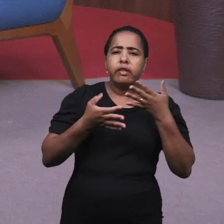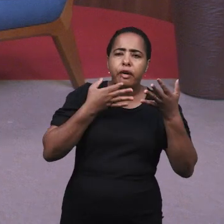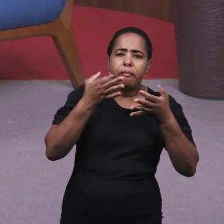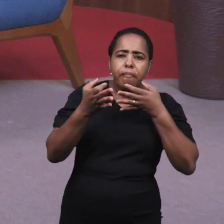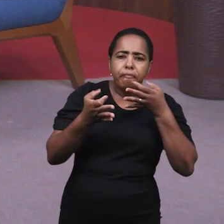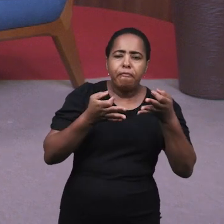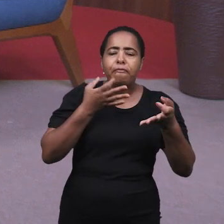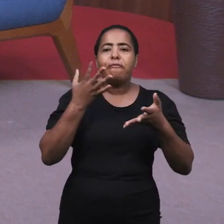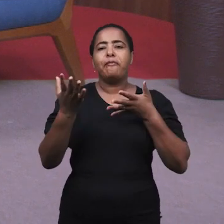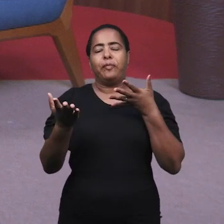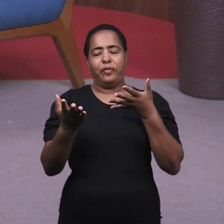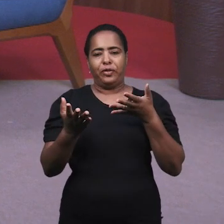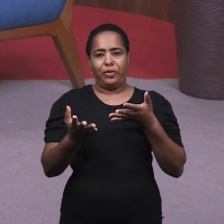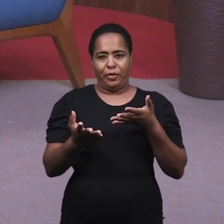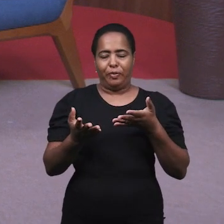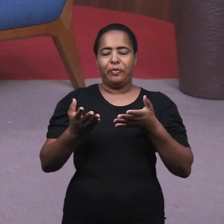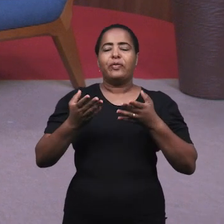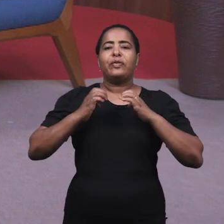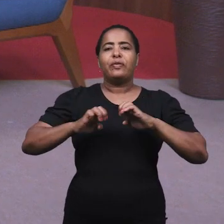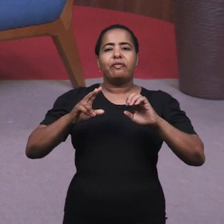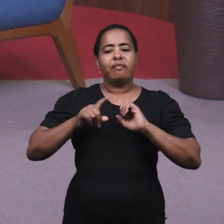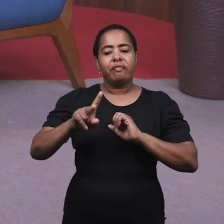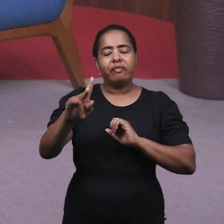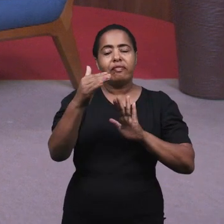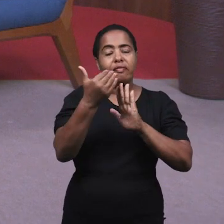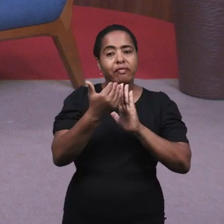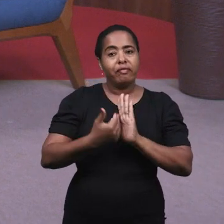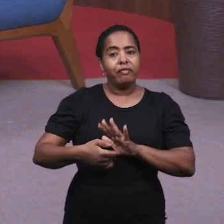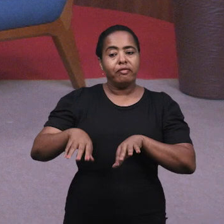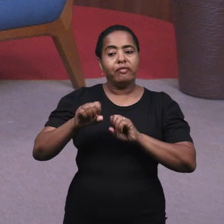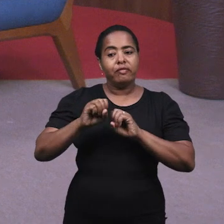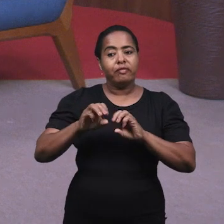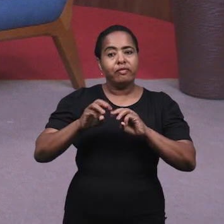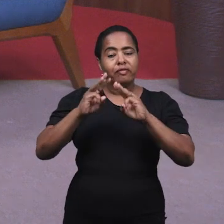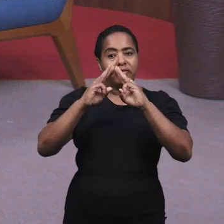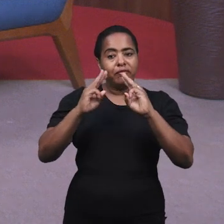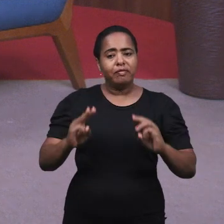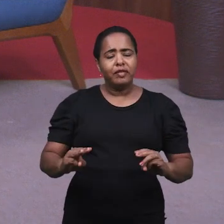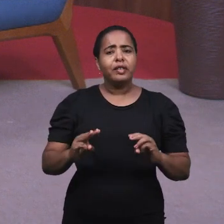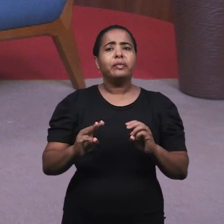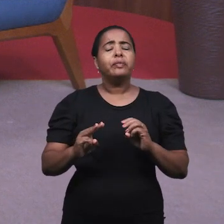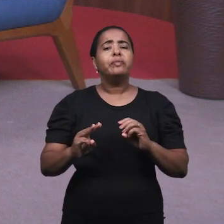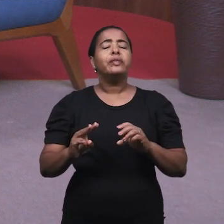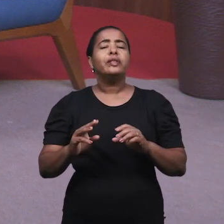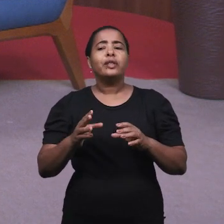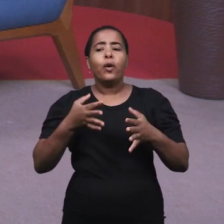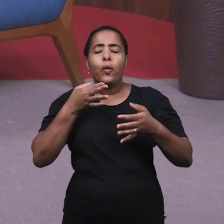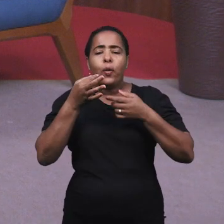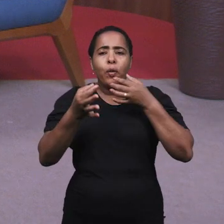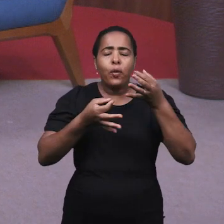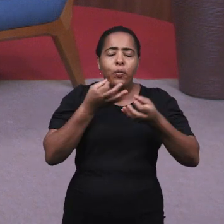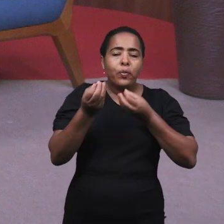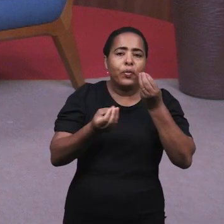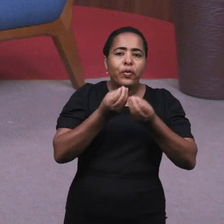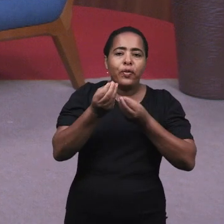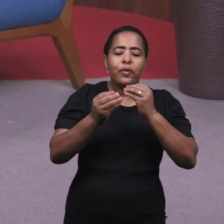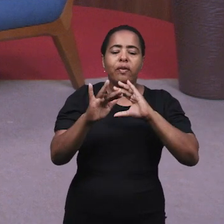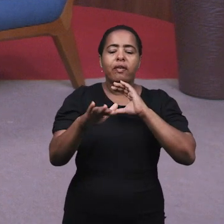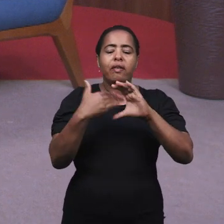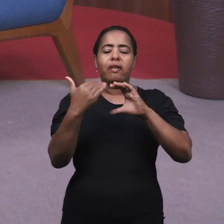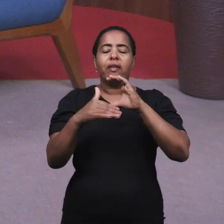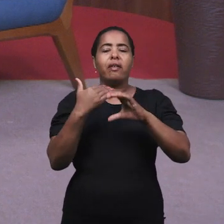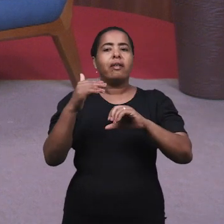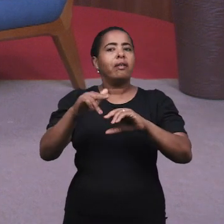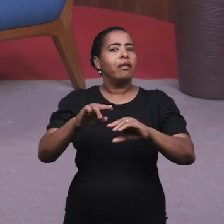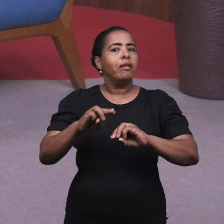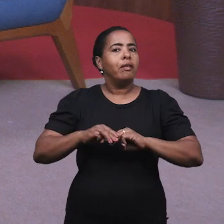commentent sur la programmation dans l'ensemble l'évangile éternel et du volet leçon du Manaïm. Et ce commentaire est fait par des